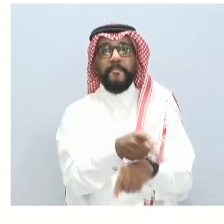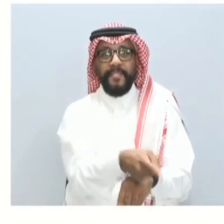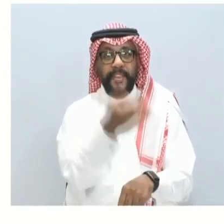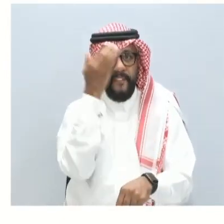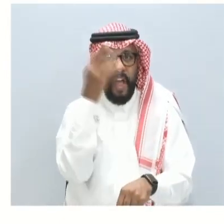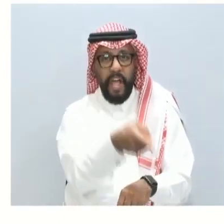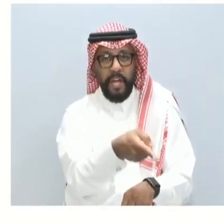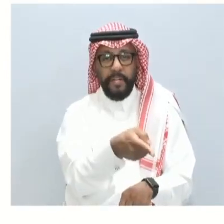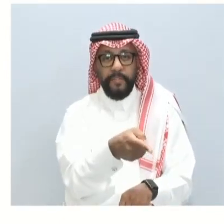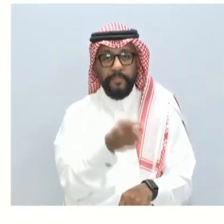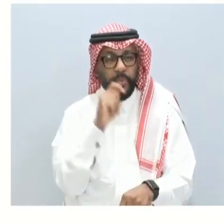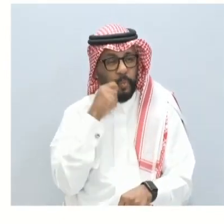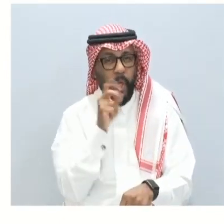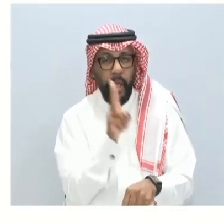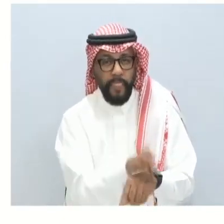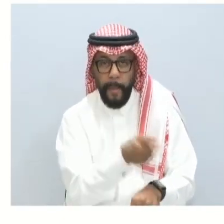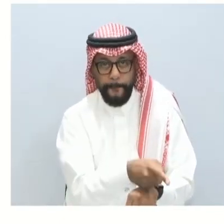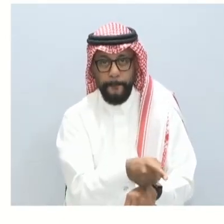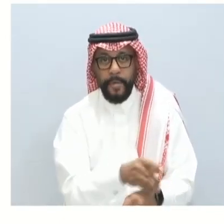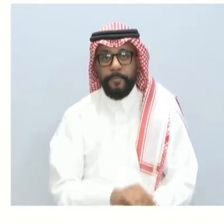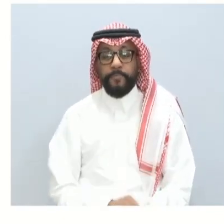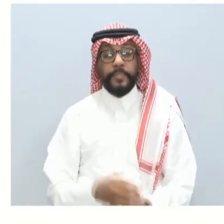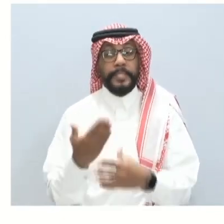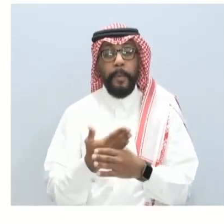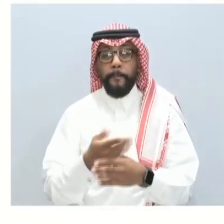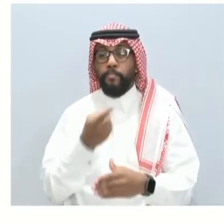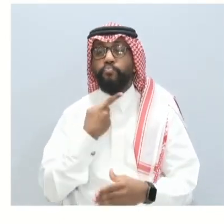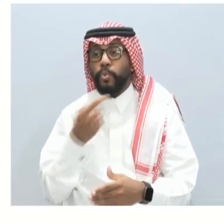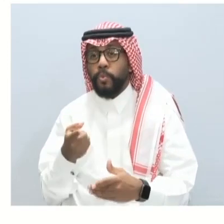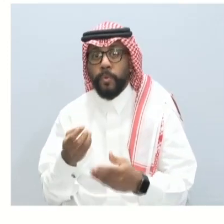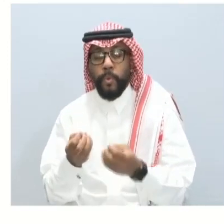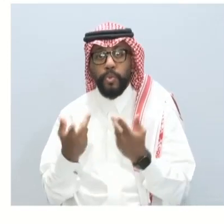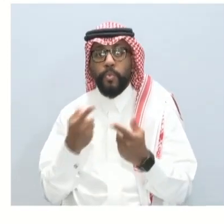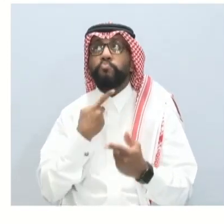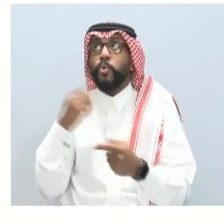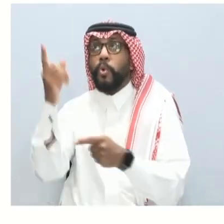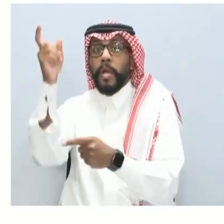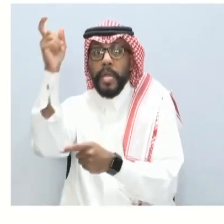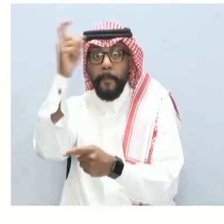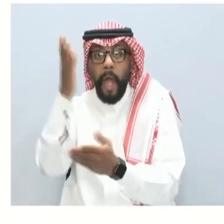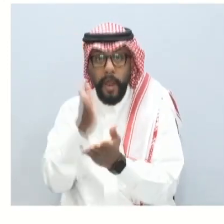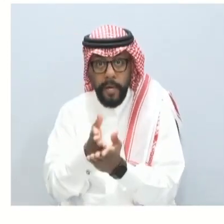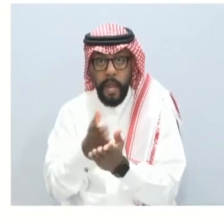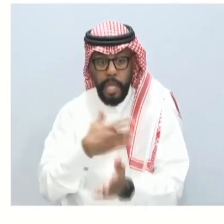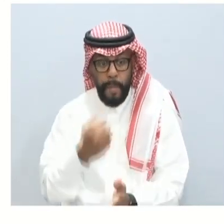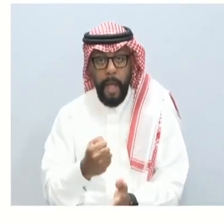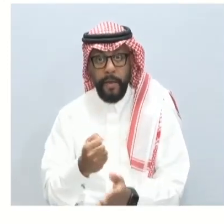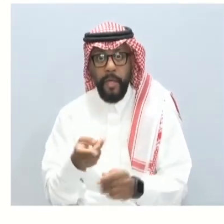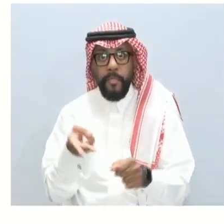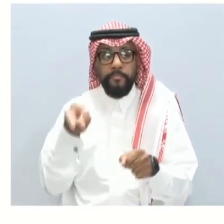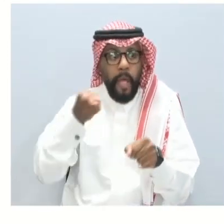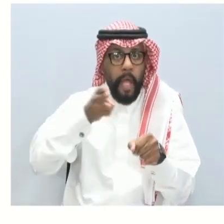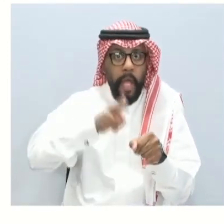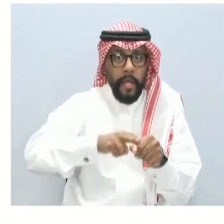قال الله بعدها ذلك بانهم امنوا في اخرها ثم كفروا فبين انه